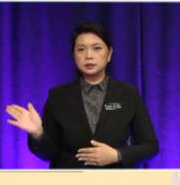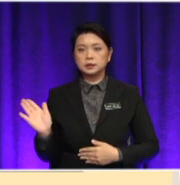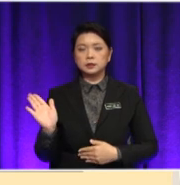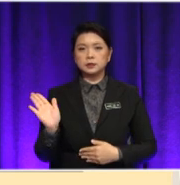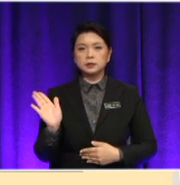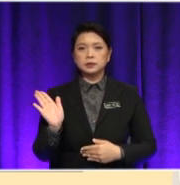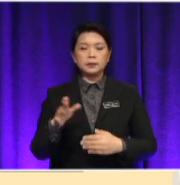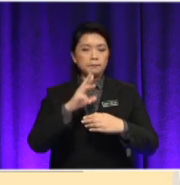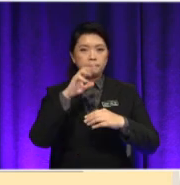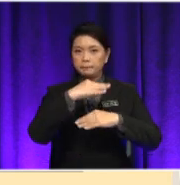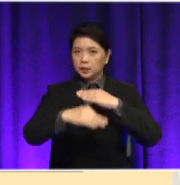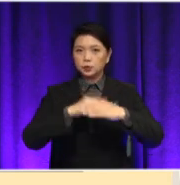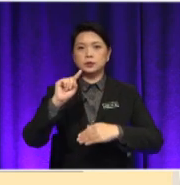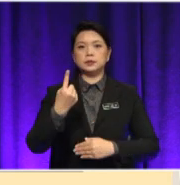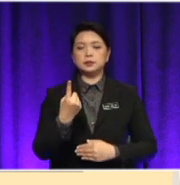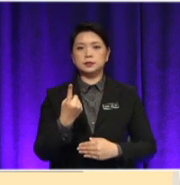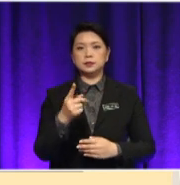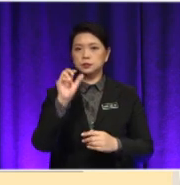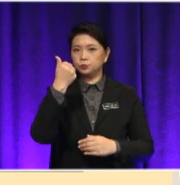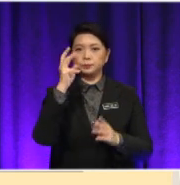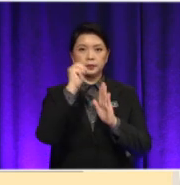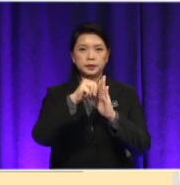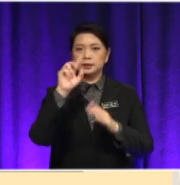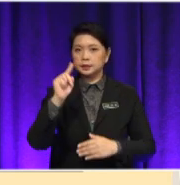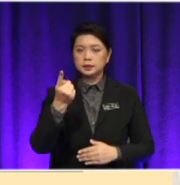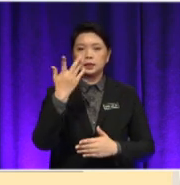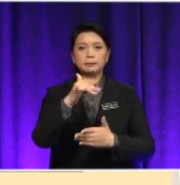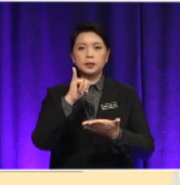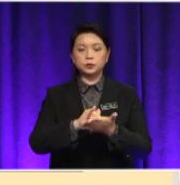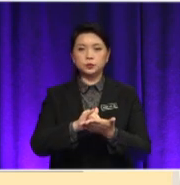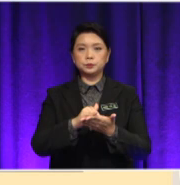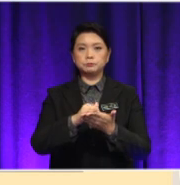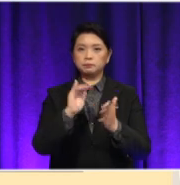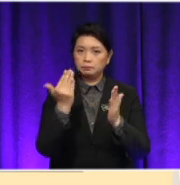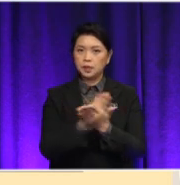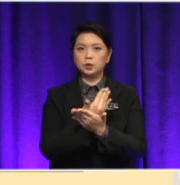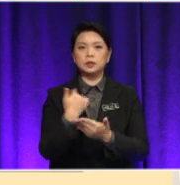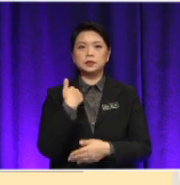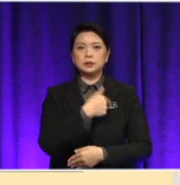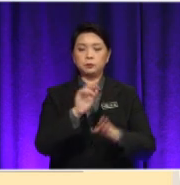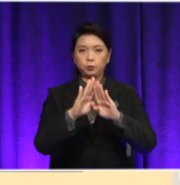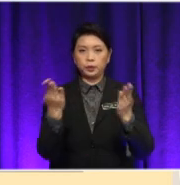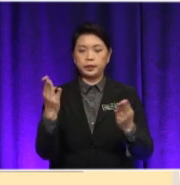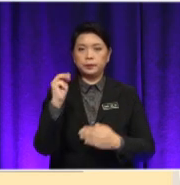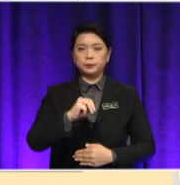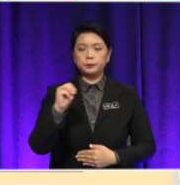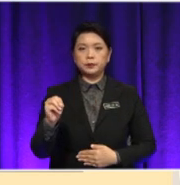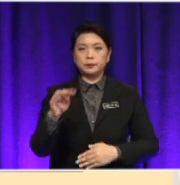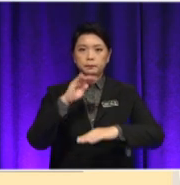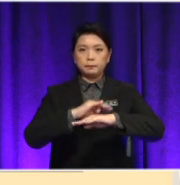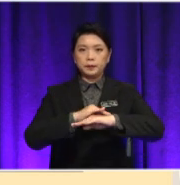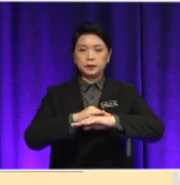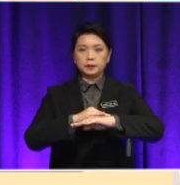10 minit tu sahaja. Lepas 10 minit kita tanggal semula lah. Akmal, okey Akmal. Okey, memulai semua dalam masa yang sama kita balut